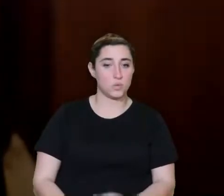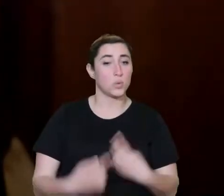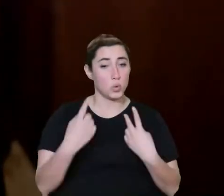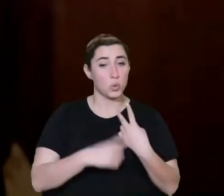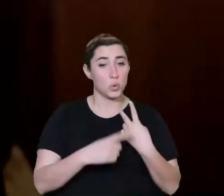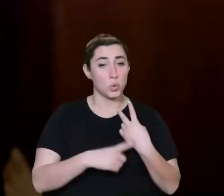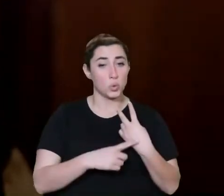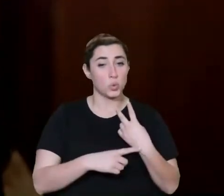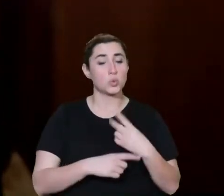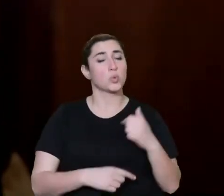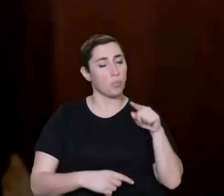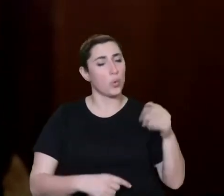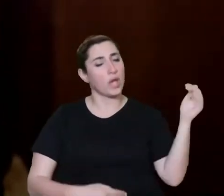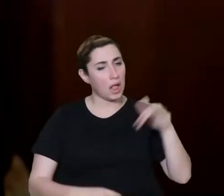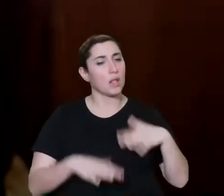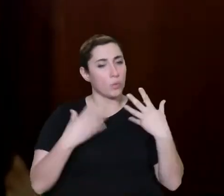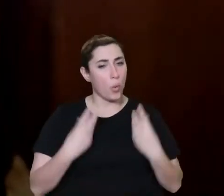Yunus Guyende de döner.